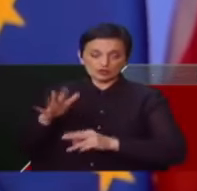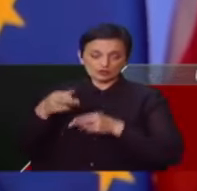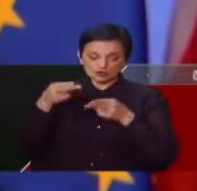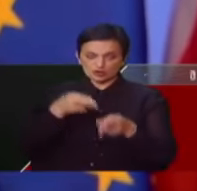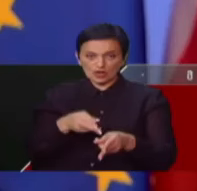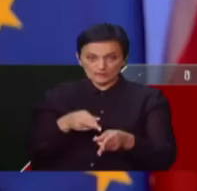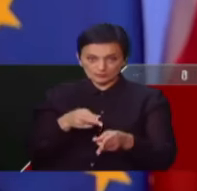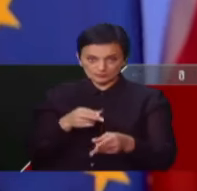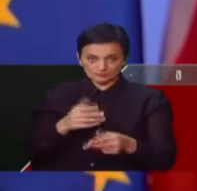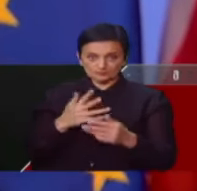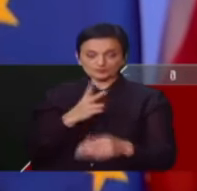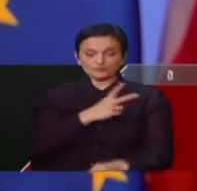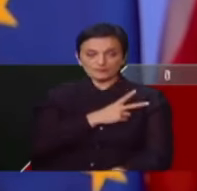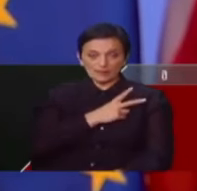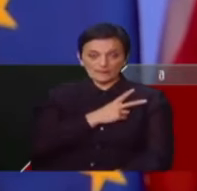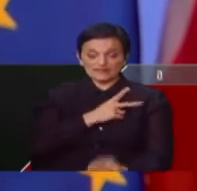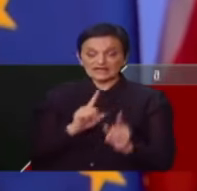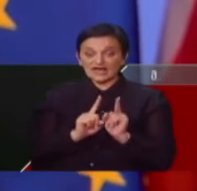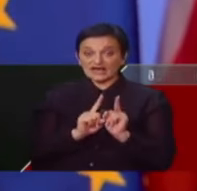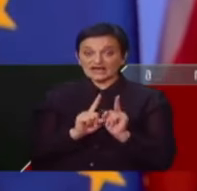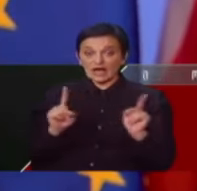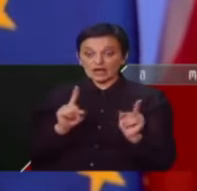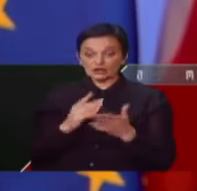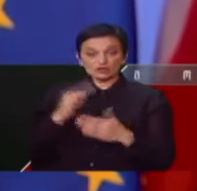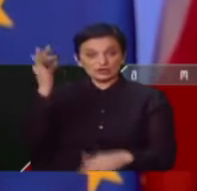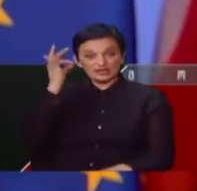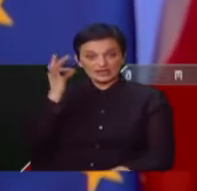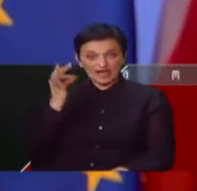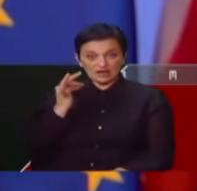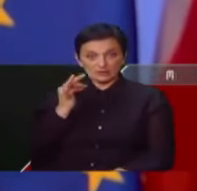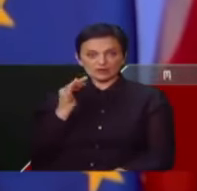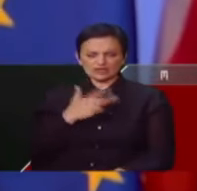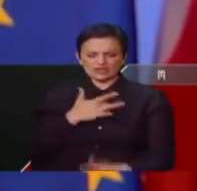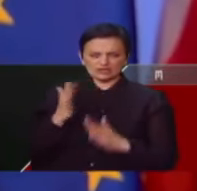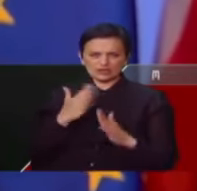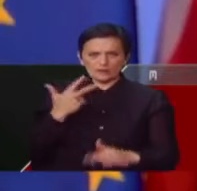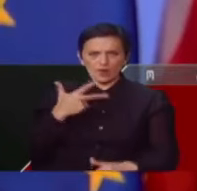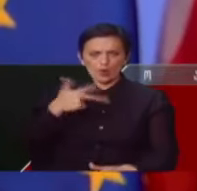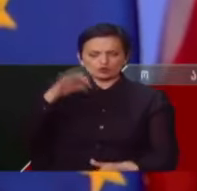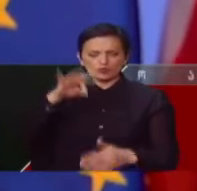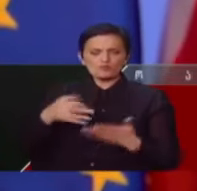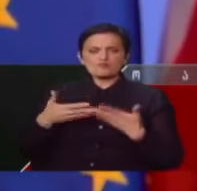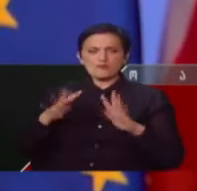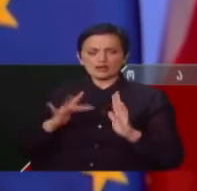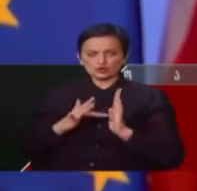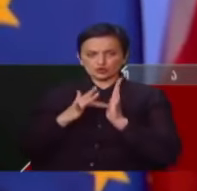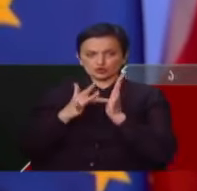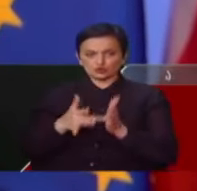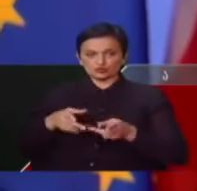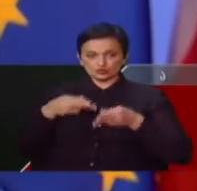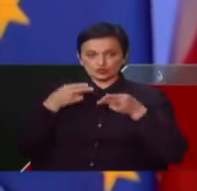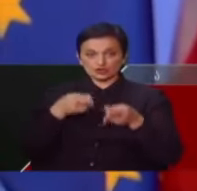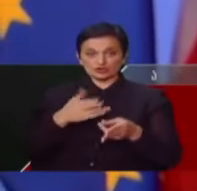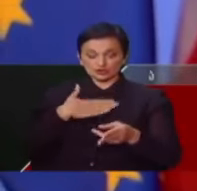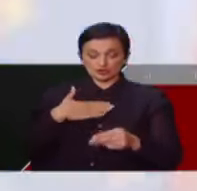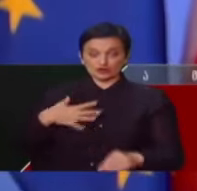ჩამოსული ტურისტების კუთხით, დიდი ბრიტანეთიდან განსაკუთრებით გამოკვეთილია გერმანია, საიდანაც დაახლოებით 30%-ზე მეტი ტურისტული ვიზიტი